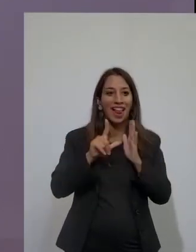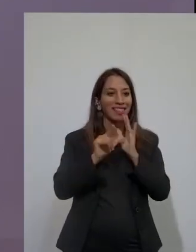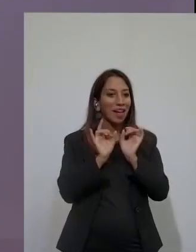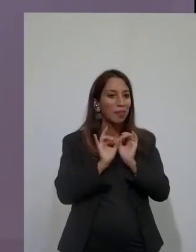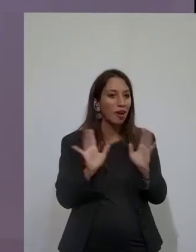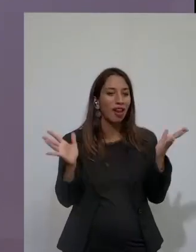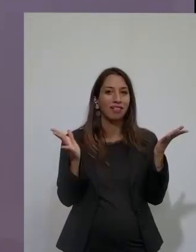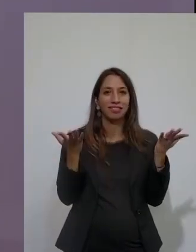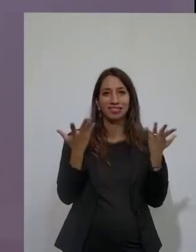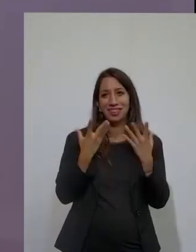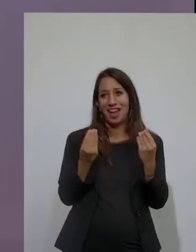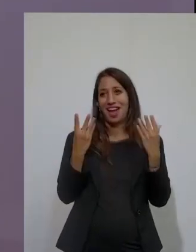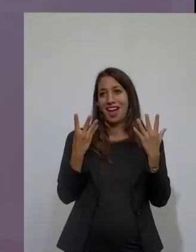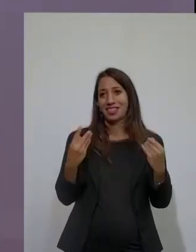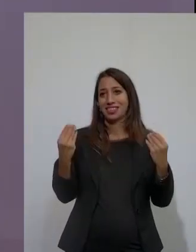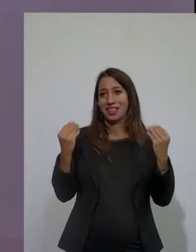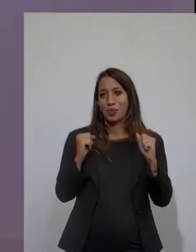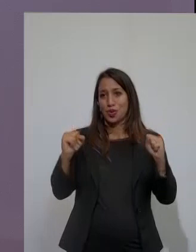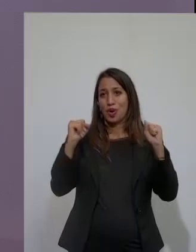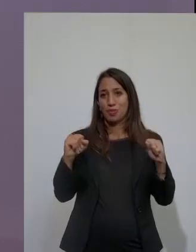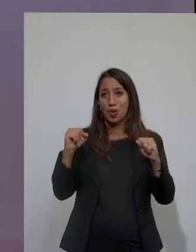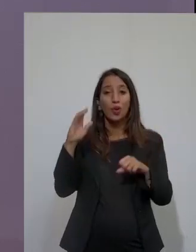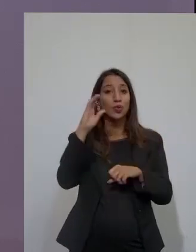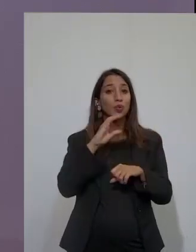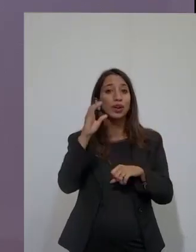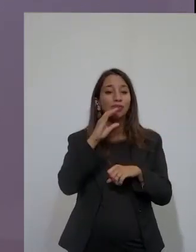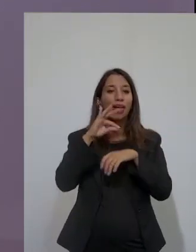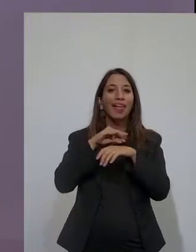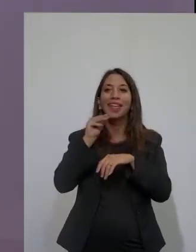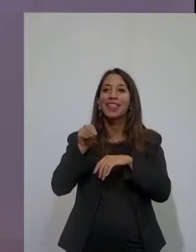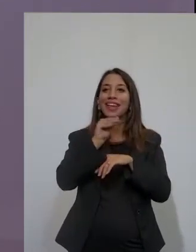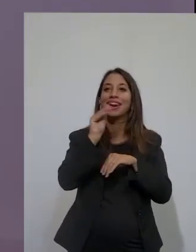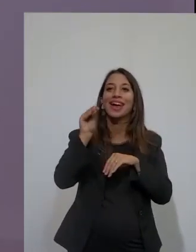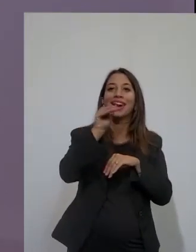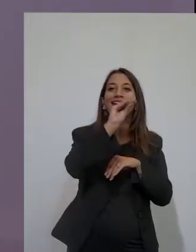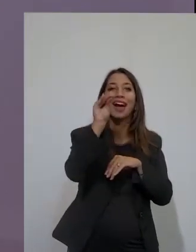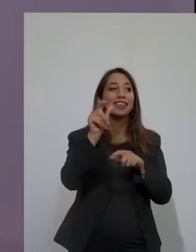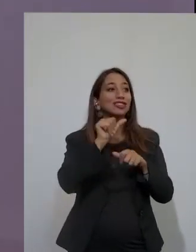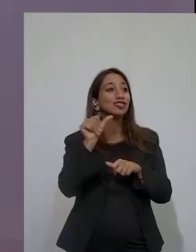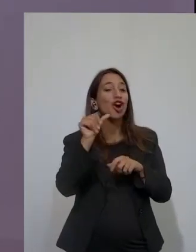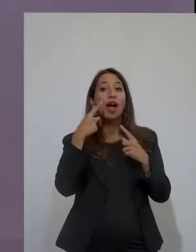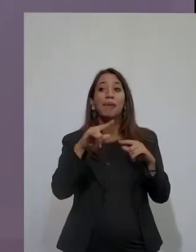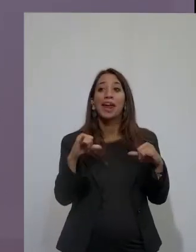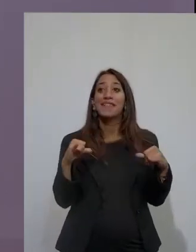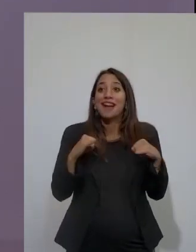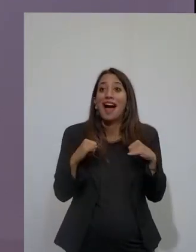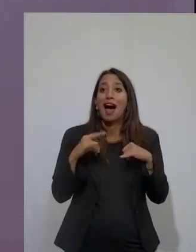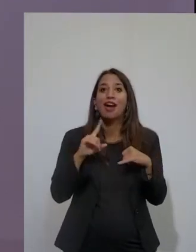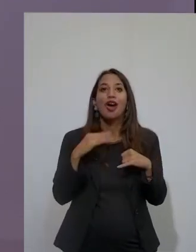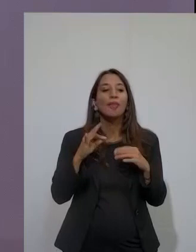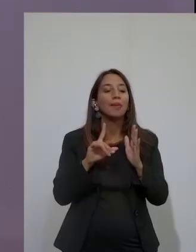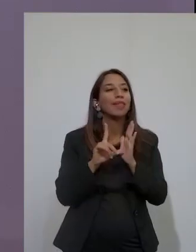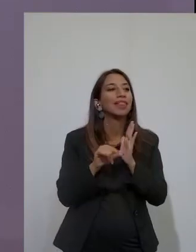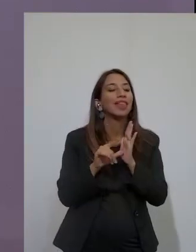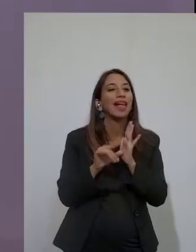insomma tante cose. Il turismo itinerante non è solo per la vacanza, ma proprio per il